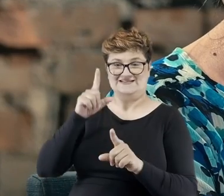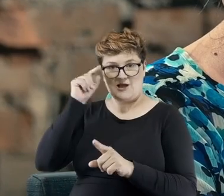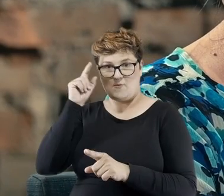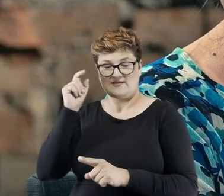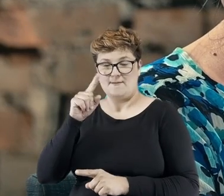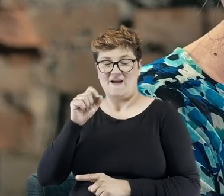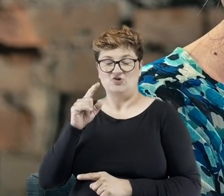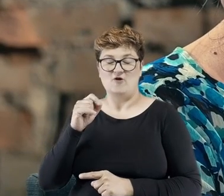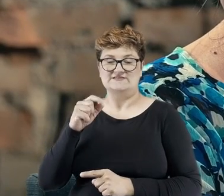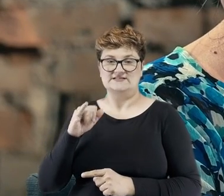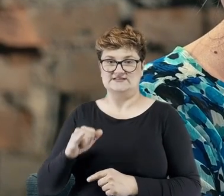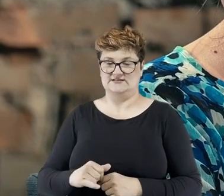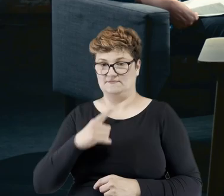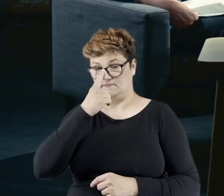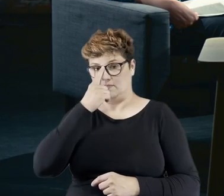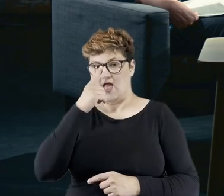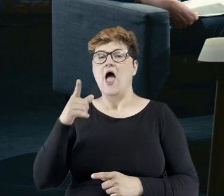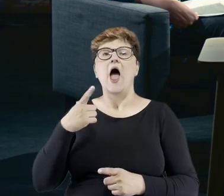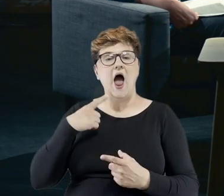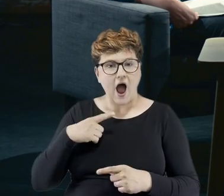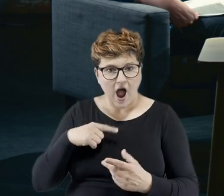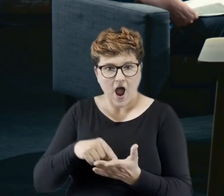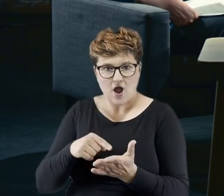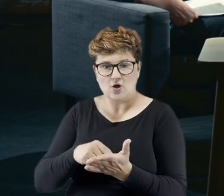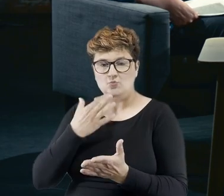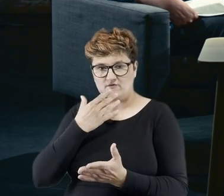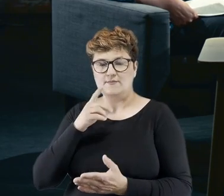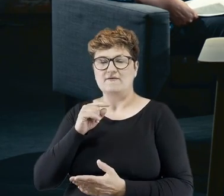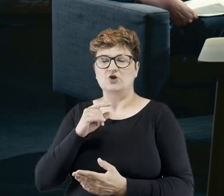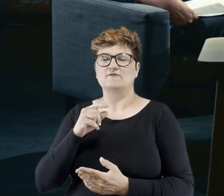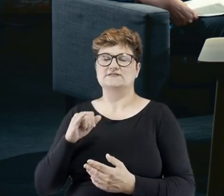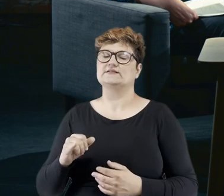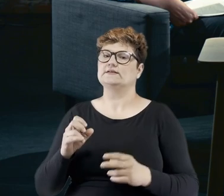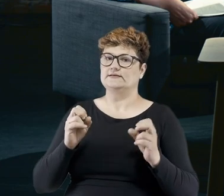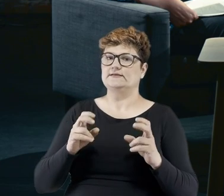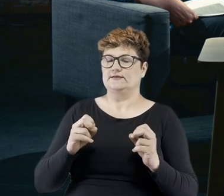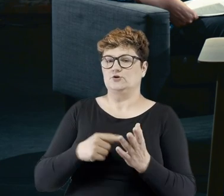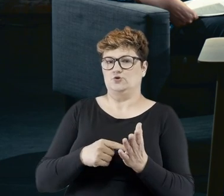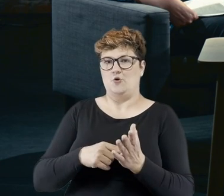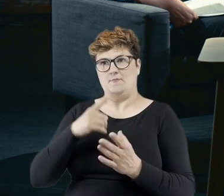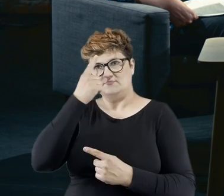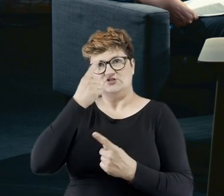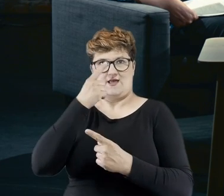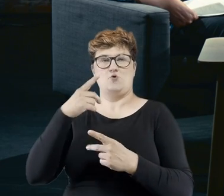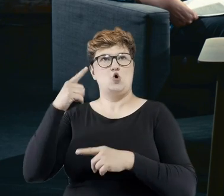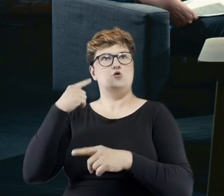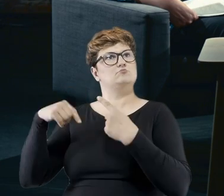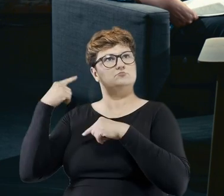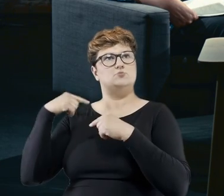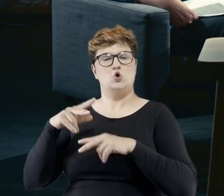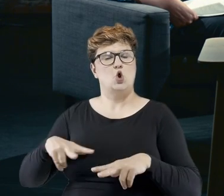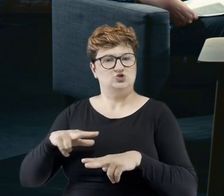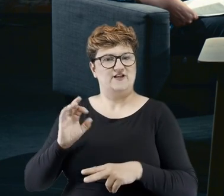z Zakopanego. Aniela Pająkówna potem studiowała w Krakowie. To o Pawlikowskich chodzi, tak? Zastanawiam się, czy to jest Gwalbert Pawlikowski i z rodziny Pawlikowskich,